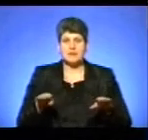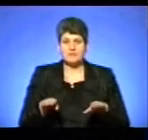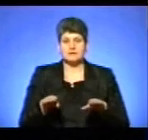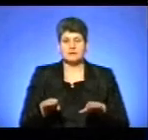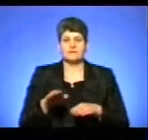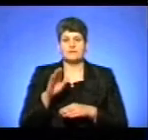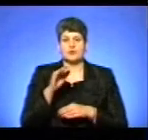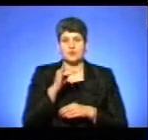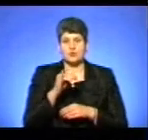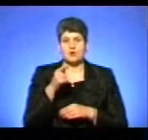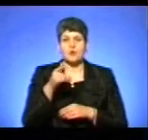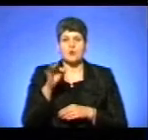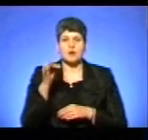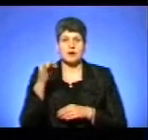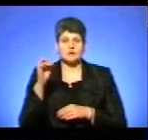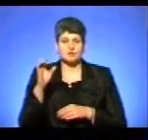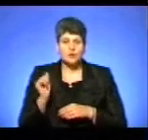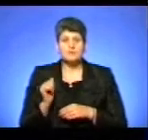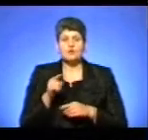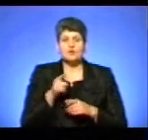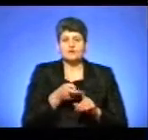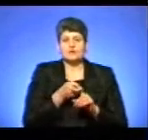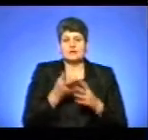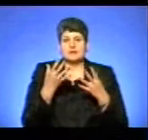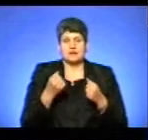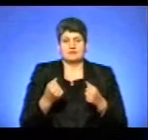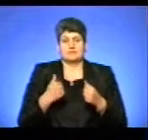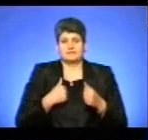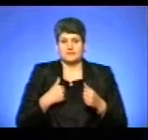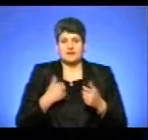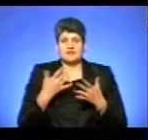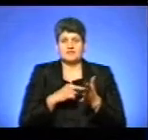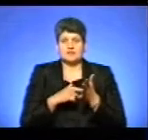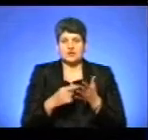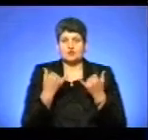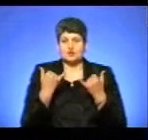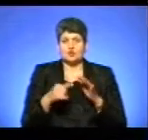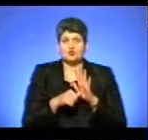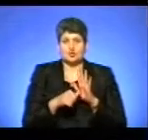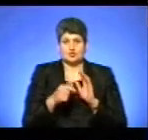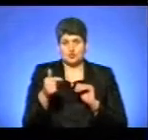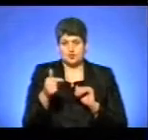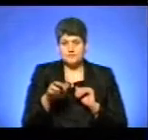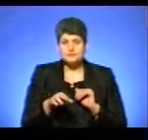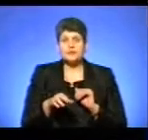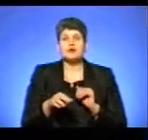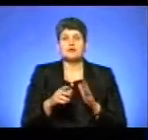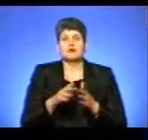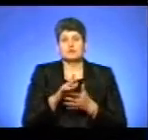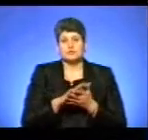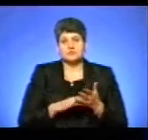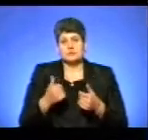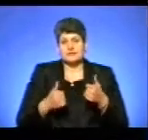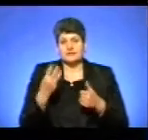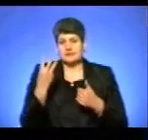Юрія Горайського. Його приурочили до Дня Збройних Сил України, який відзначають сьогодні, 6 грудня. Триватимуть змагання